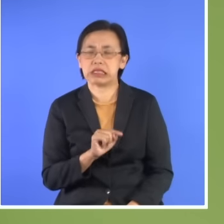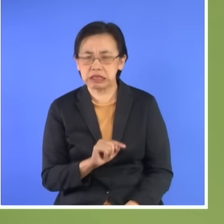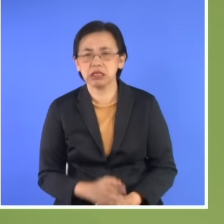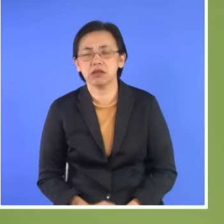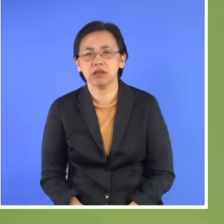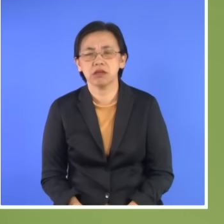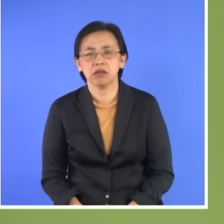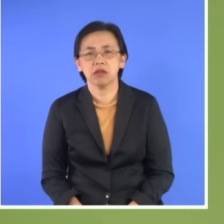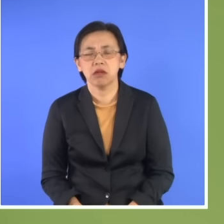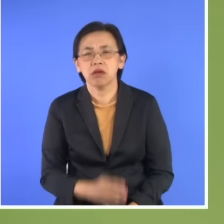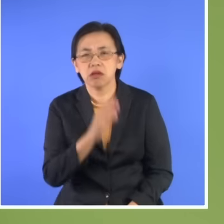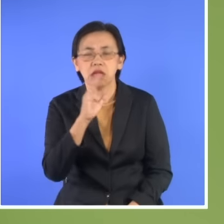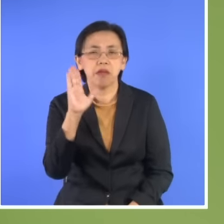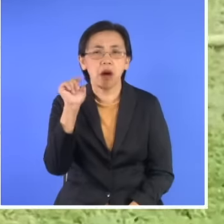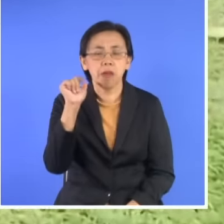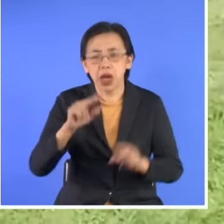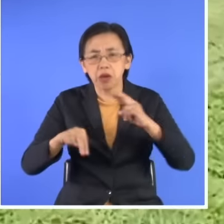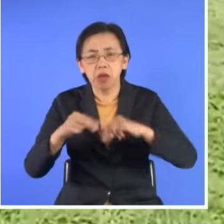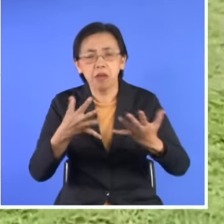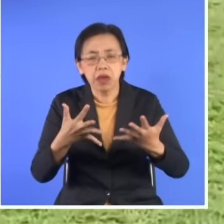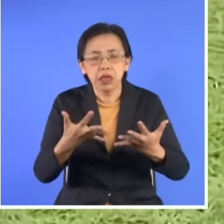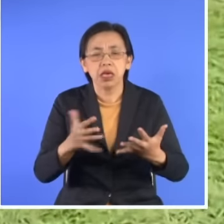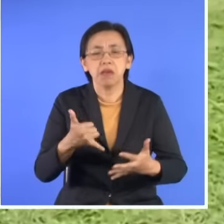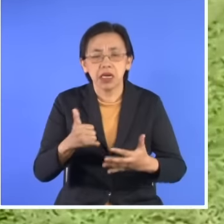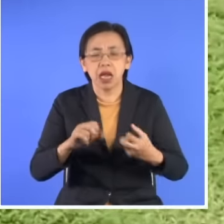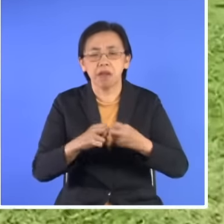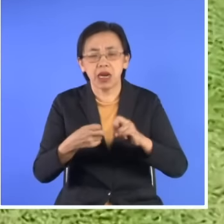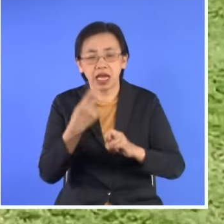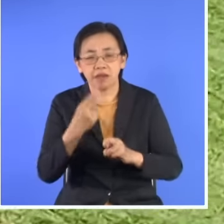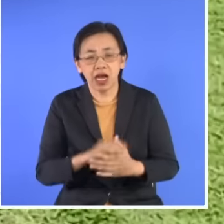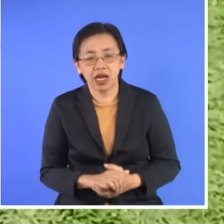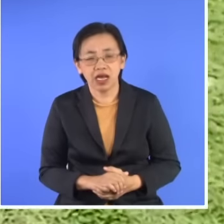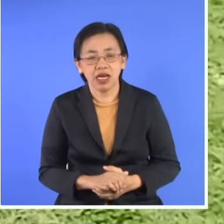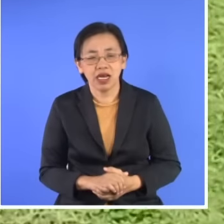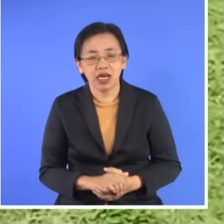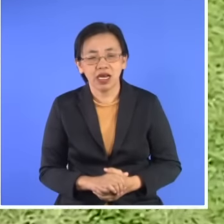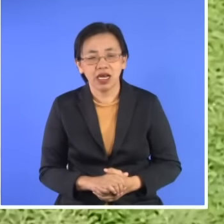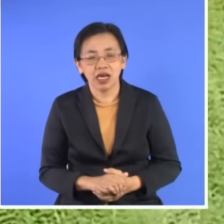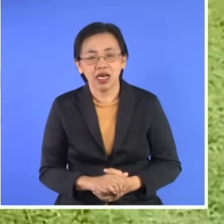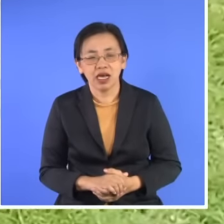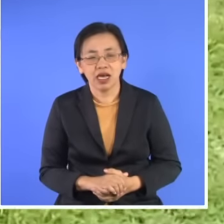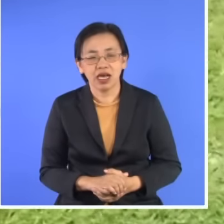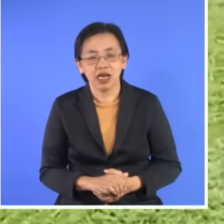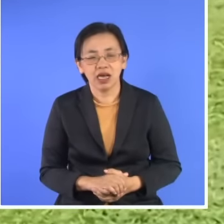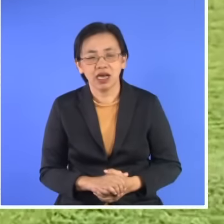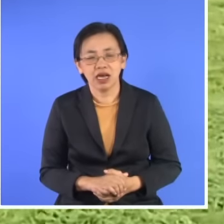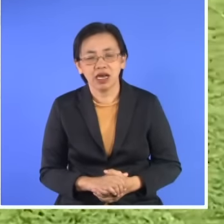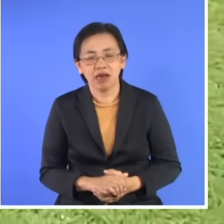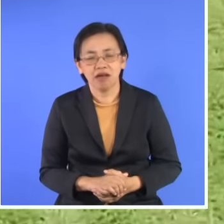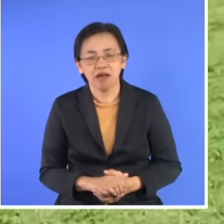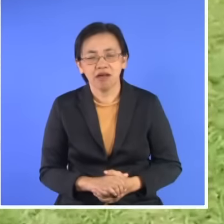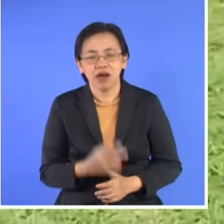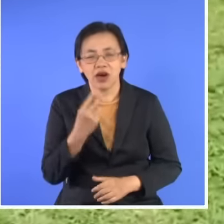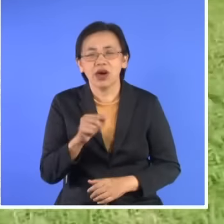ซึ่งโอกาสถ้าหากว่าพ่อแม่ไม่ดูแลเด็กเนี่ยนะดีๆเนี่ยเห็นมั้ยมั้ยอย่างเงี้ใช่มั้ยใช่นี่ระดับนี้เลยใช่มั้ยฮะเนี่ยเวลาเปิดไฟเนี่ย